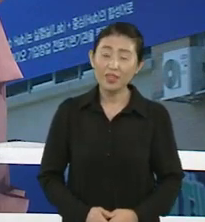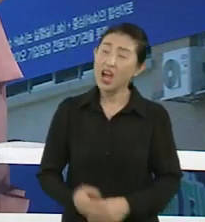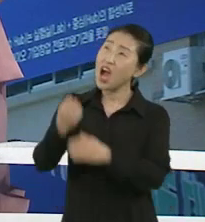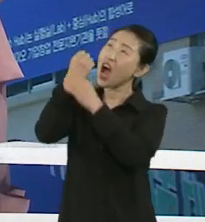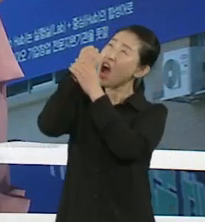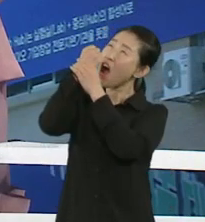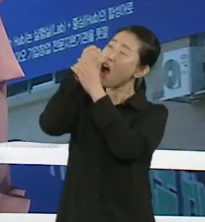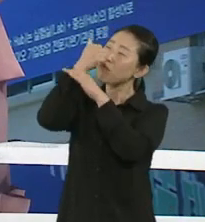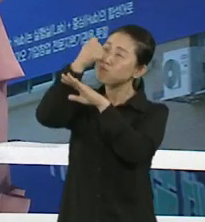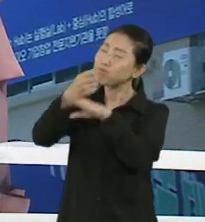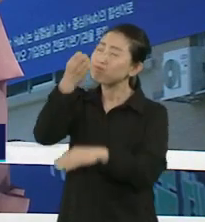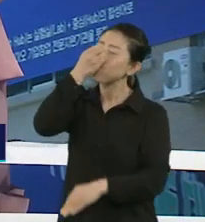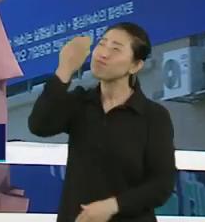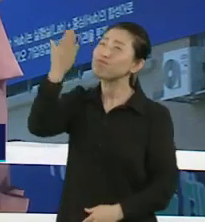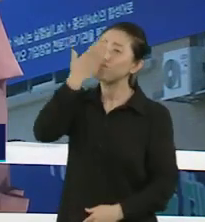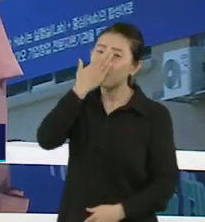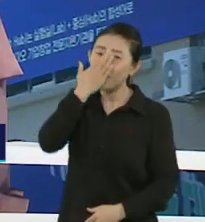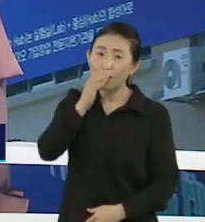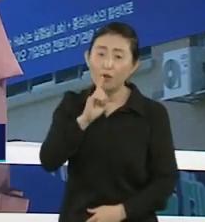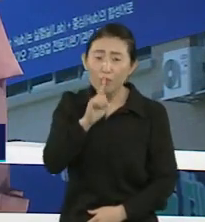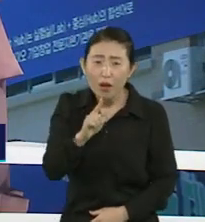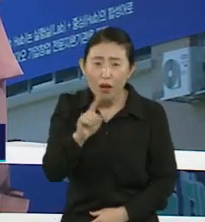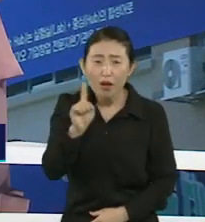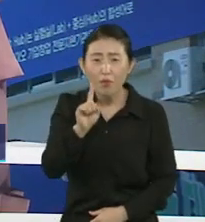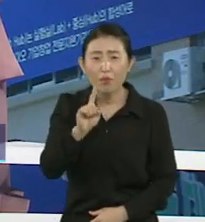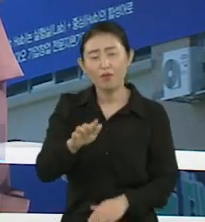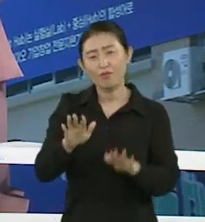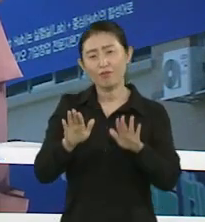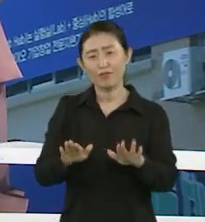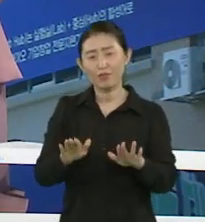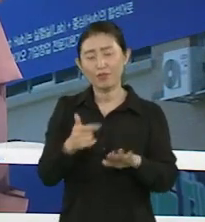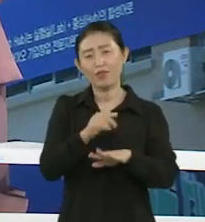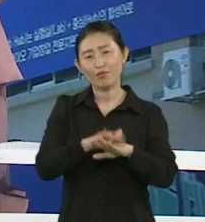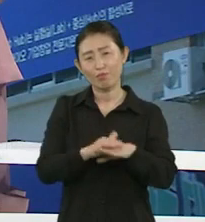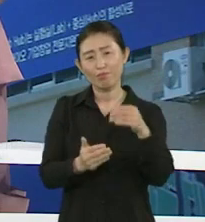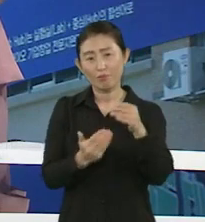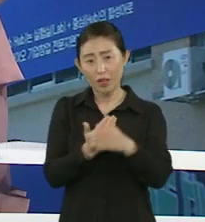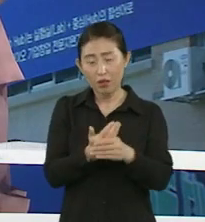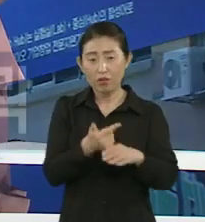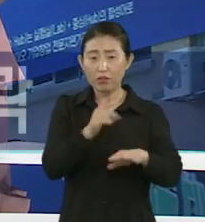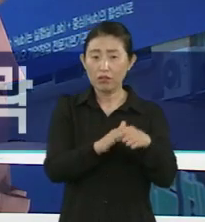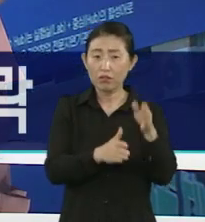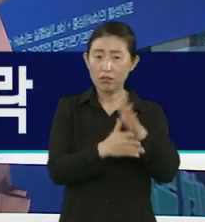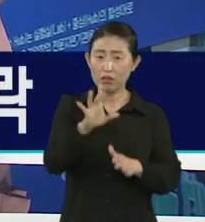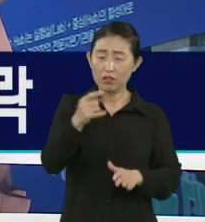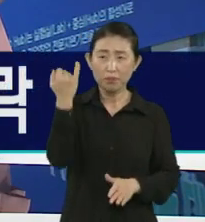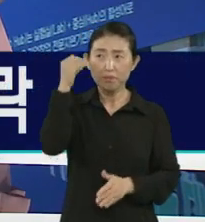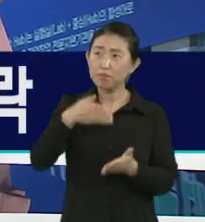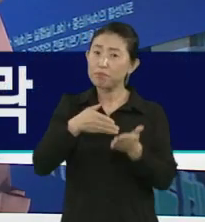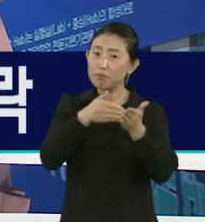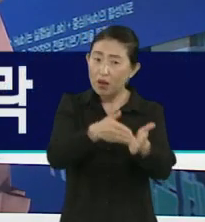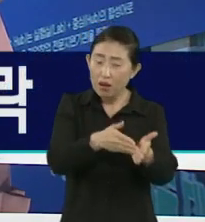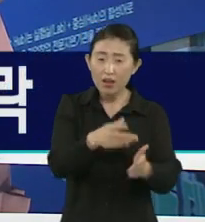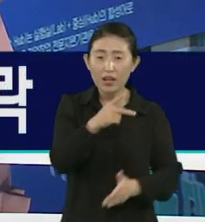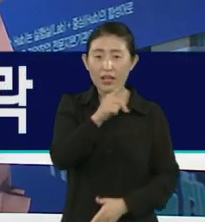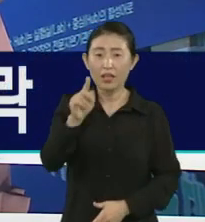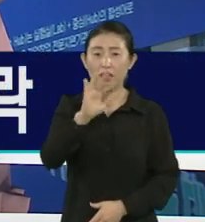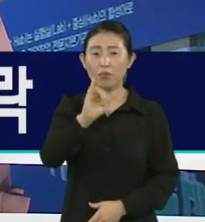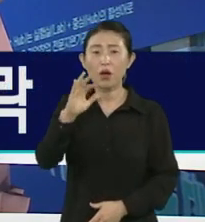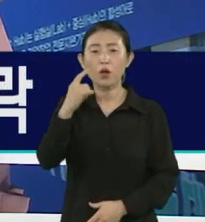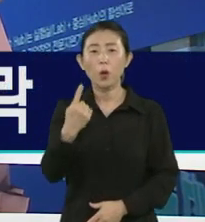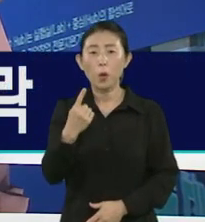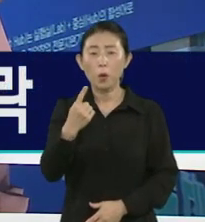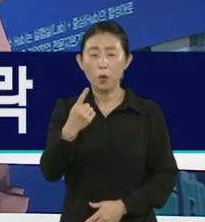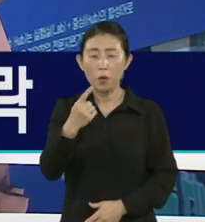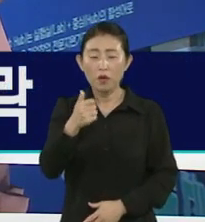닥쳤던 게 지붕 쳐다본다라는 속담이 현실이 되고 말았습니다. 대현 씨가 최초로 구상하고 제안했던 K-바이오